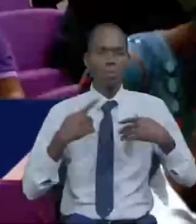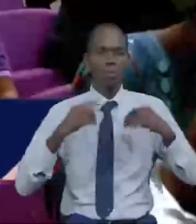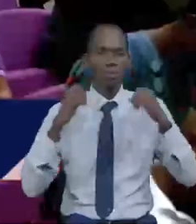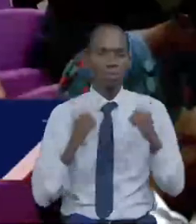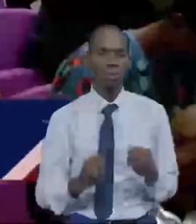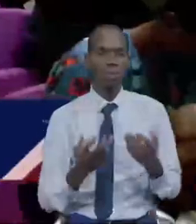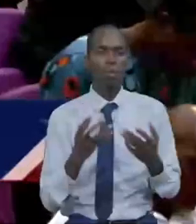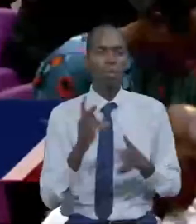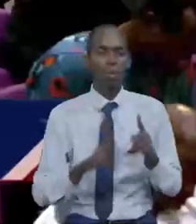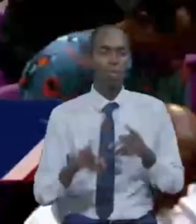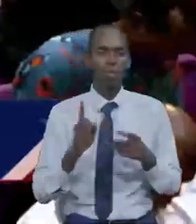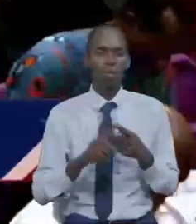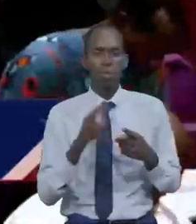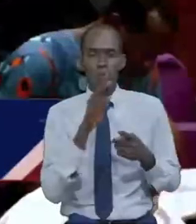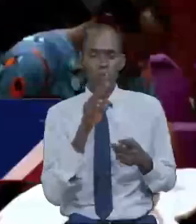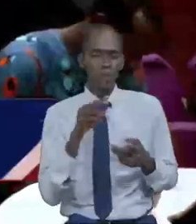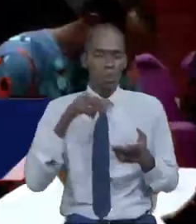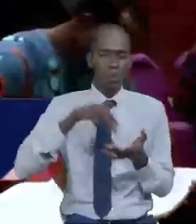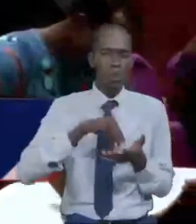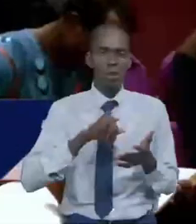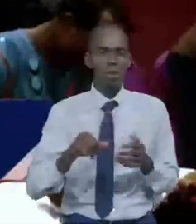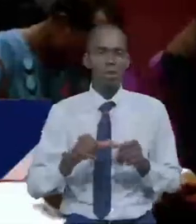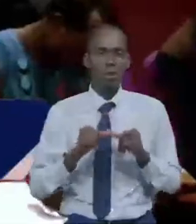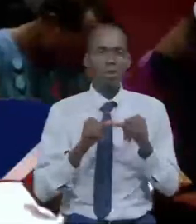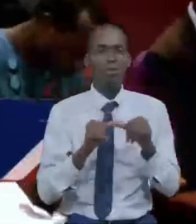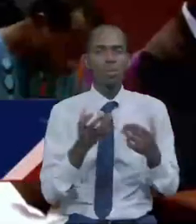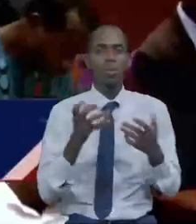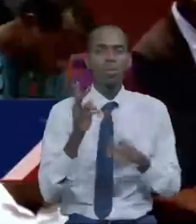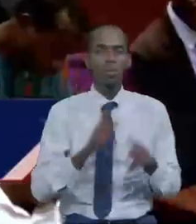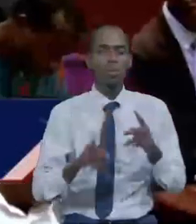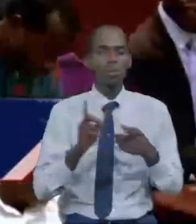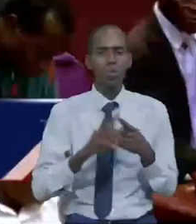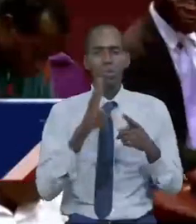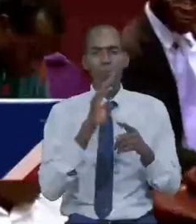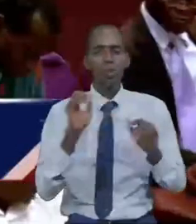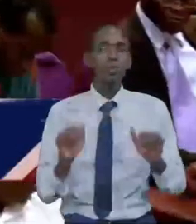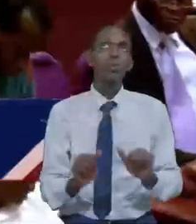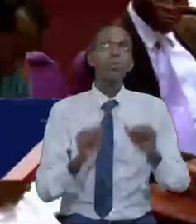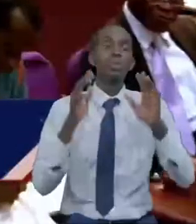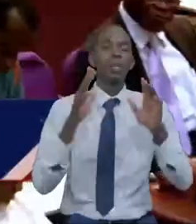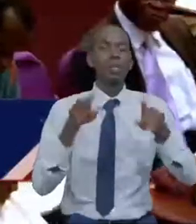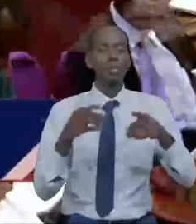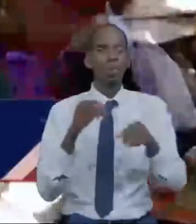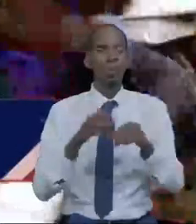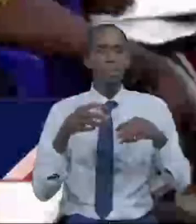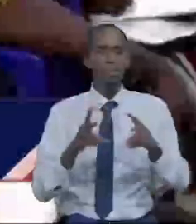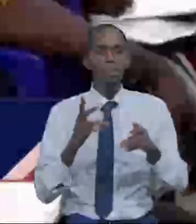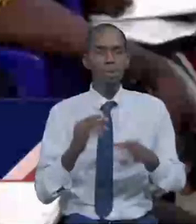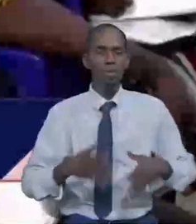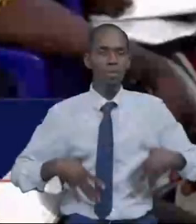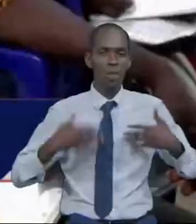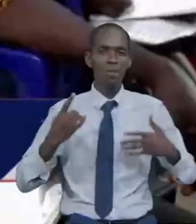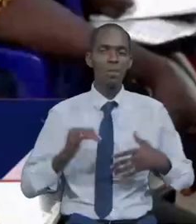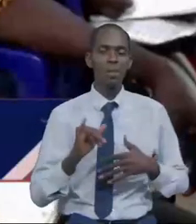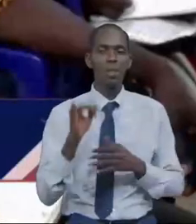tu veux que les gens soient affermis, si tu veux que les gens soient consacrés et qu'ils aillent et qu'ils empruntent la voie de la